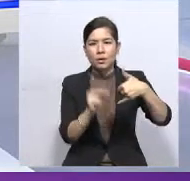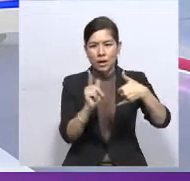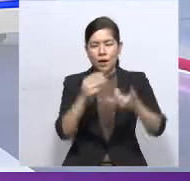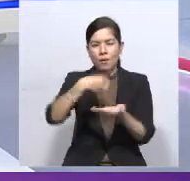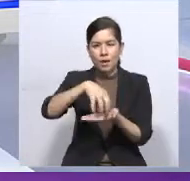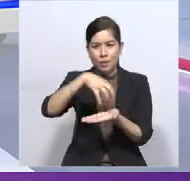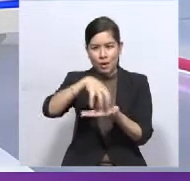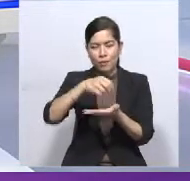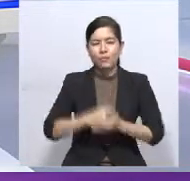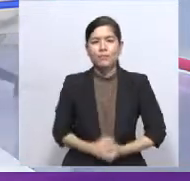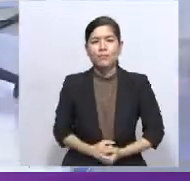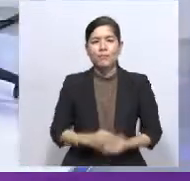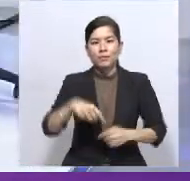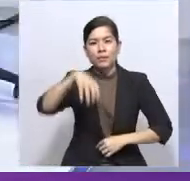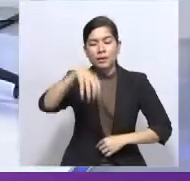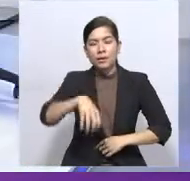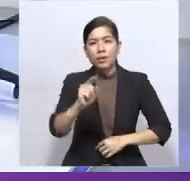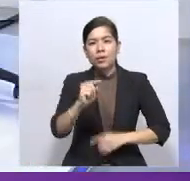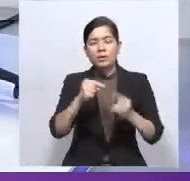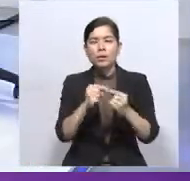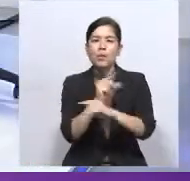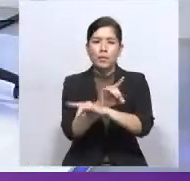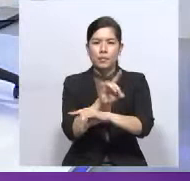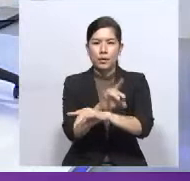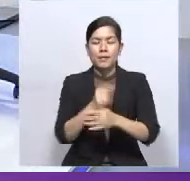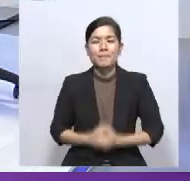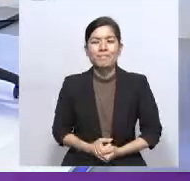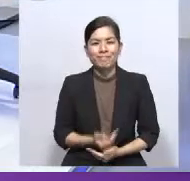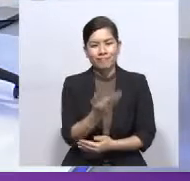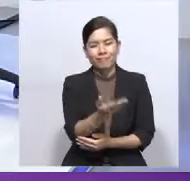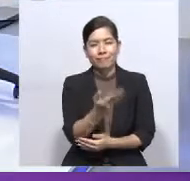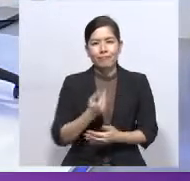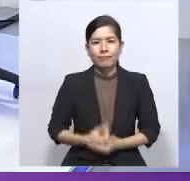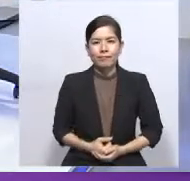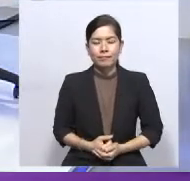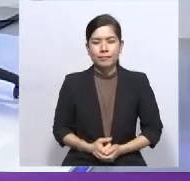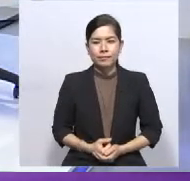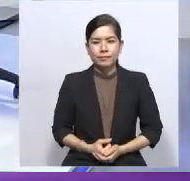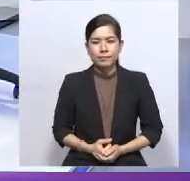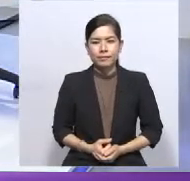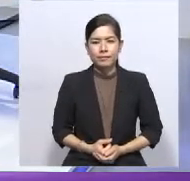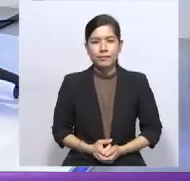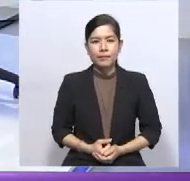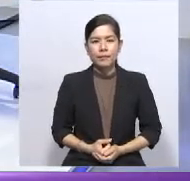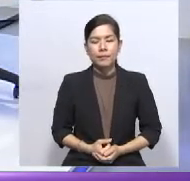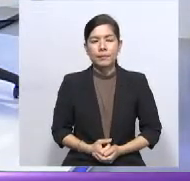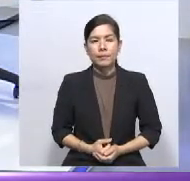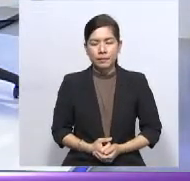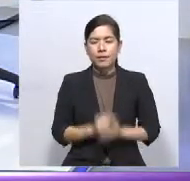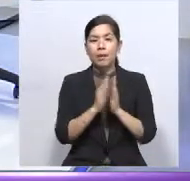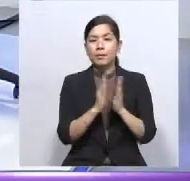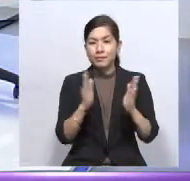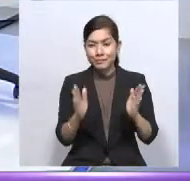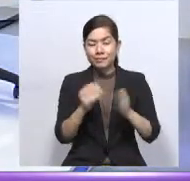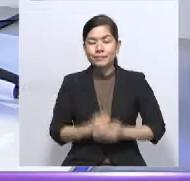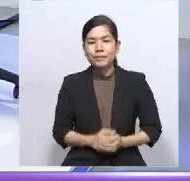ญรายงานสดจากอุทยานประวัติศาสตร์พระนครคีรีจังหวัดเพชรบุรีค่ะคุณสุรดาคะเชิญค่ะ ขอบคุณค่ะคุณวิรศักดิ์คุณปัทมา